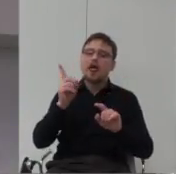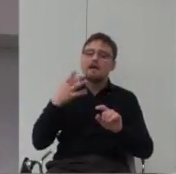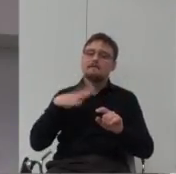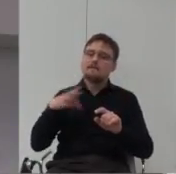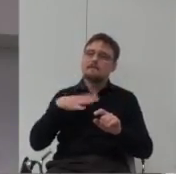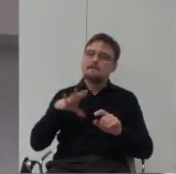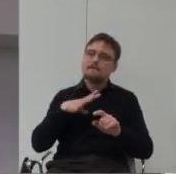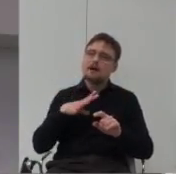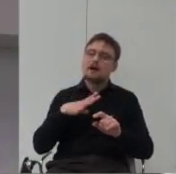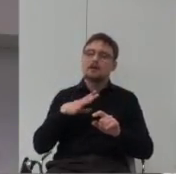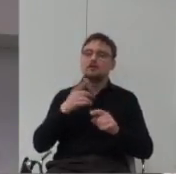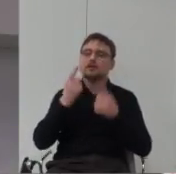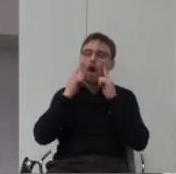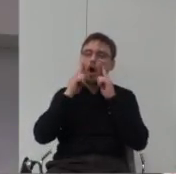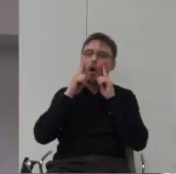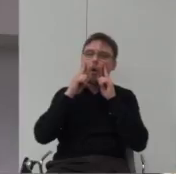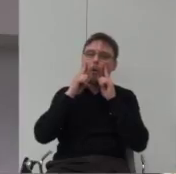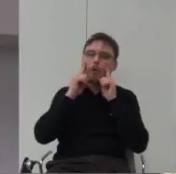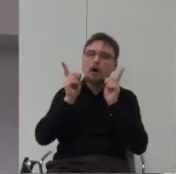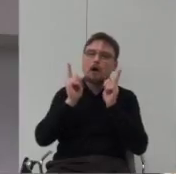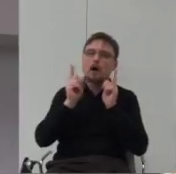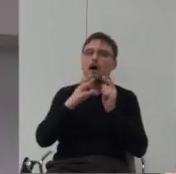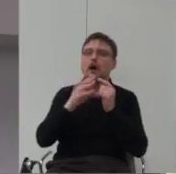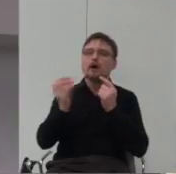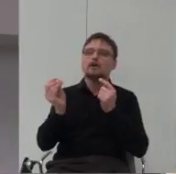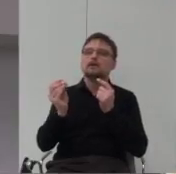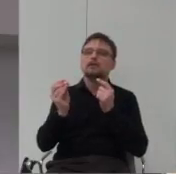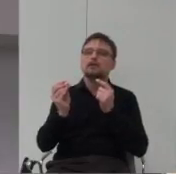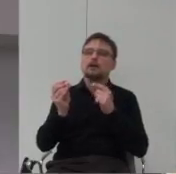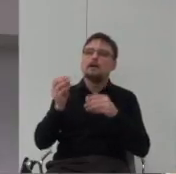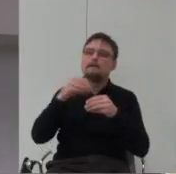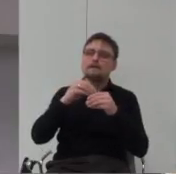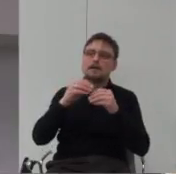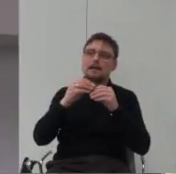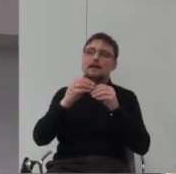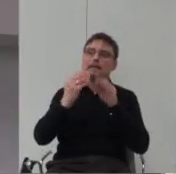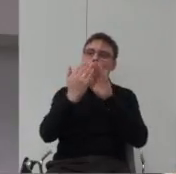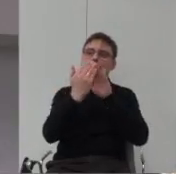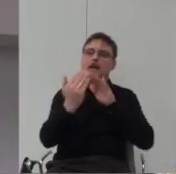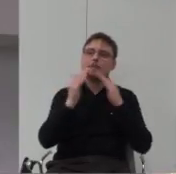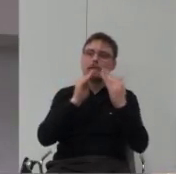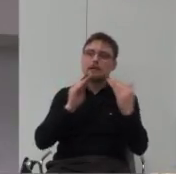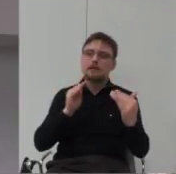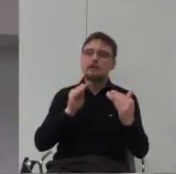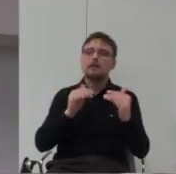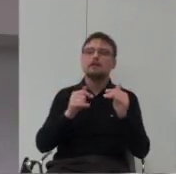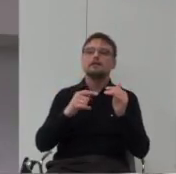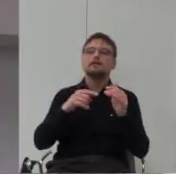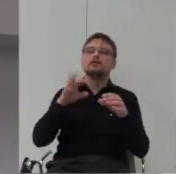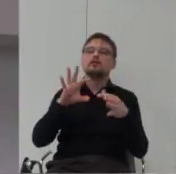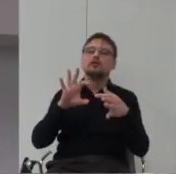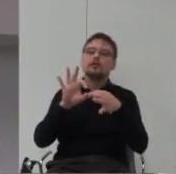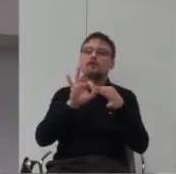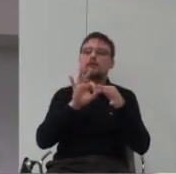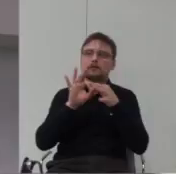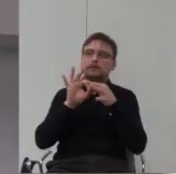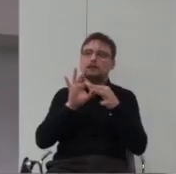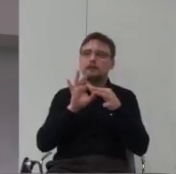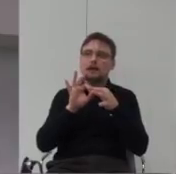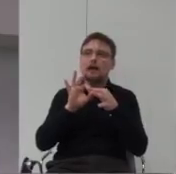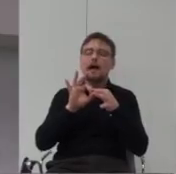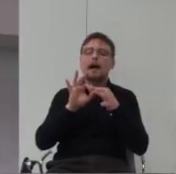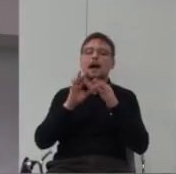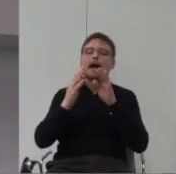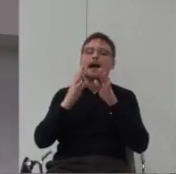warto się przyjrzeć temu. Ja nie mam czasu na tłumaczenie, ale w każdym razie warto chyba zauważyć to, że